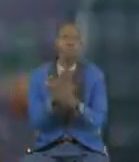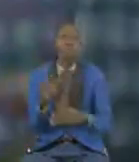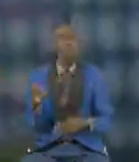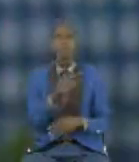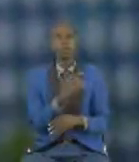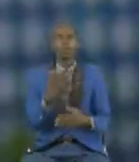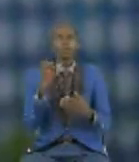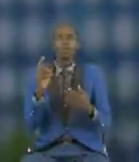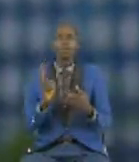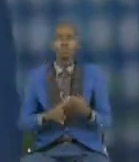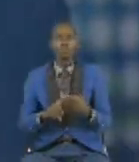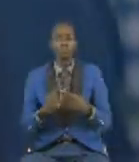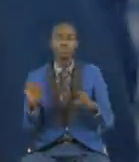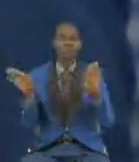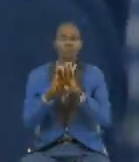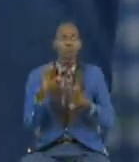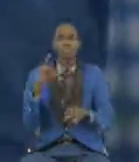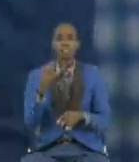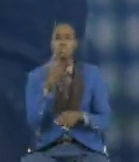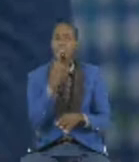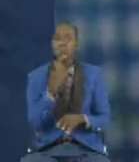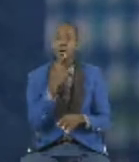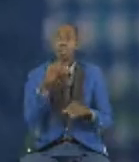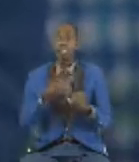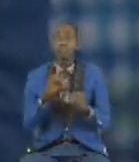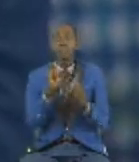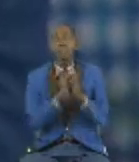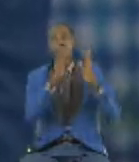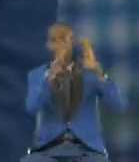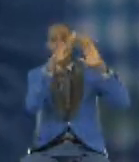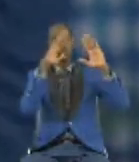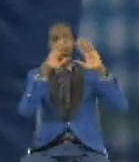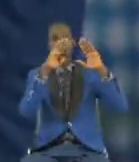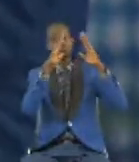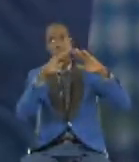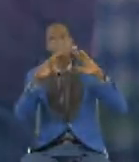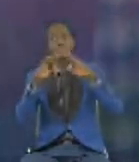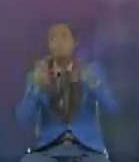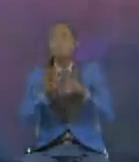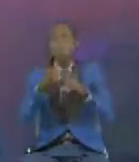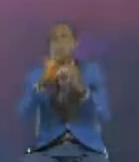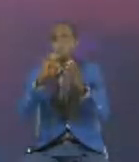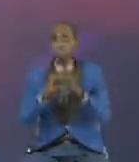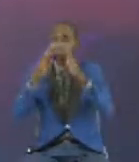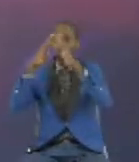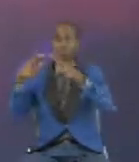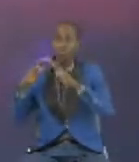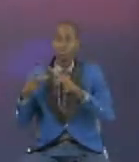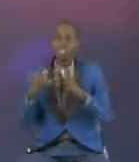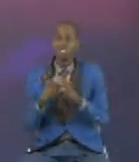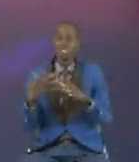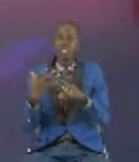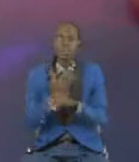et voulaient donc fermer leur bouche dans cette communauté. comme dans ta communauté, il faut le